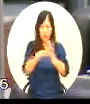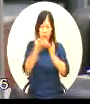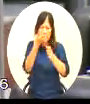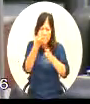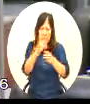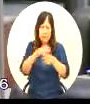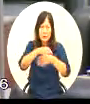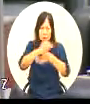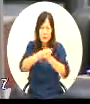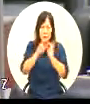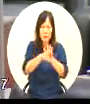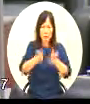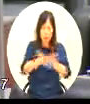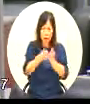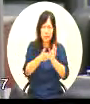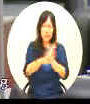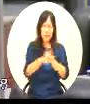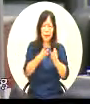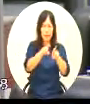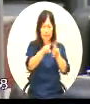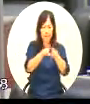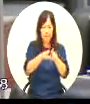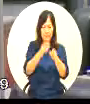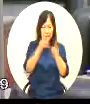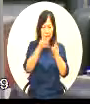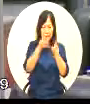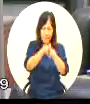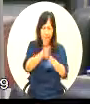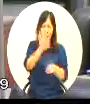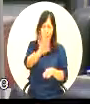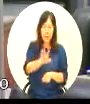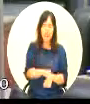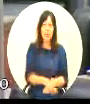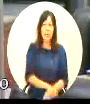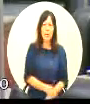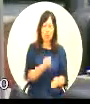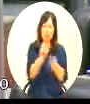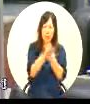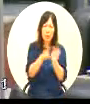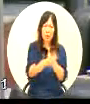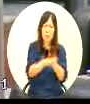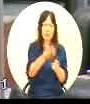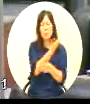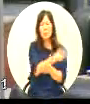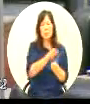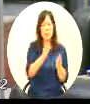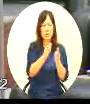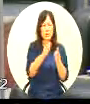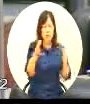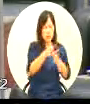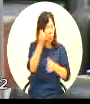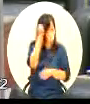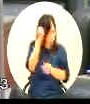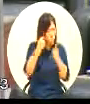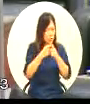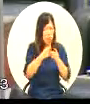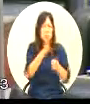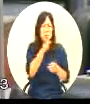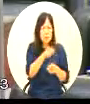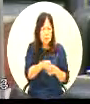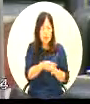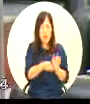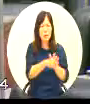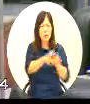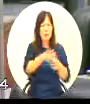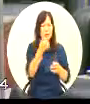先开始齁、应该说配偶啦齁、几等亲先开始，他不会管你什么同居之人，他不会管你哦，这是